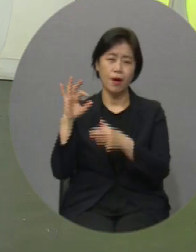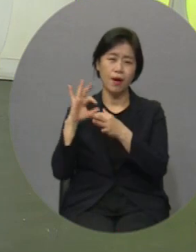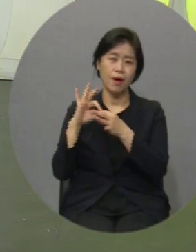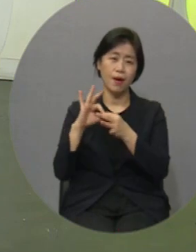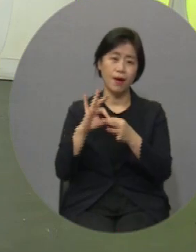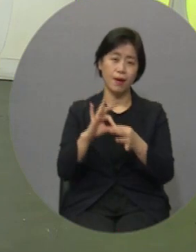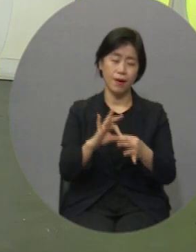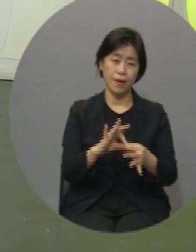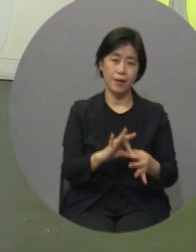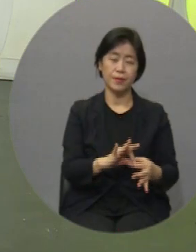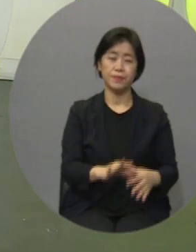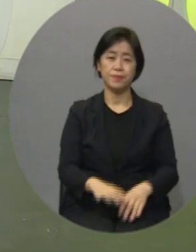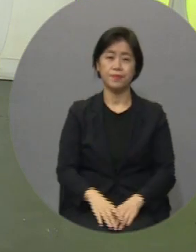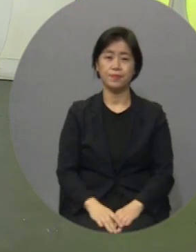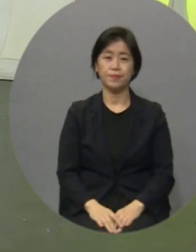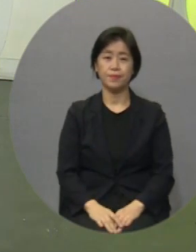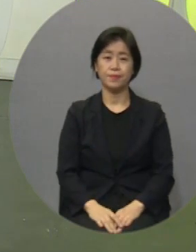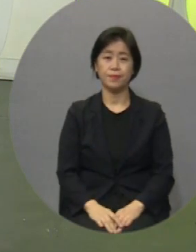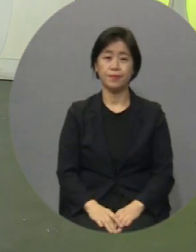그리워서